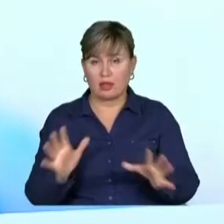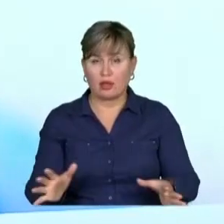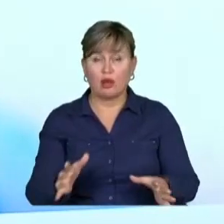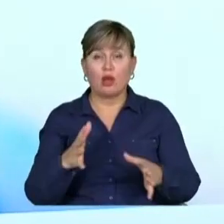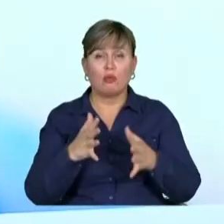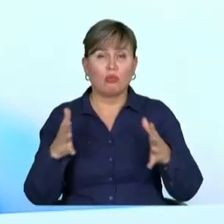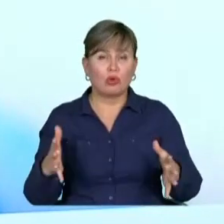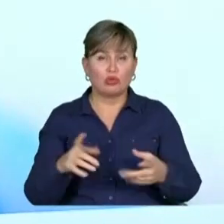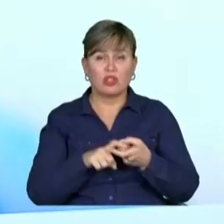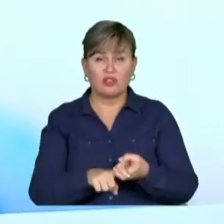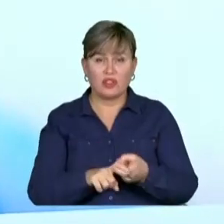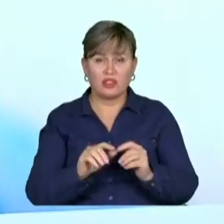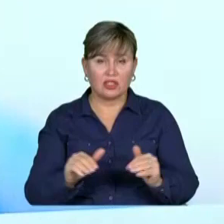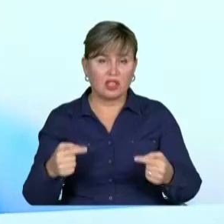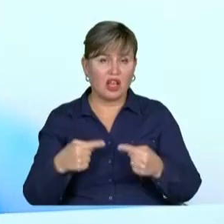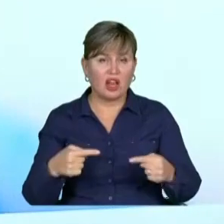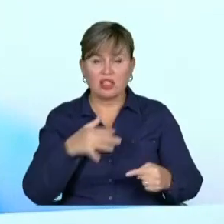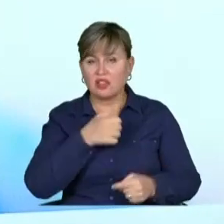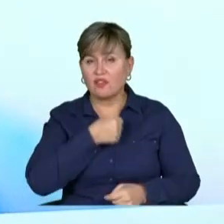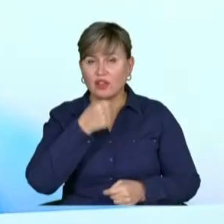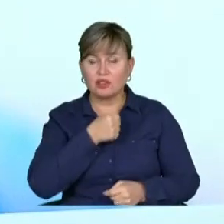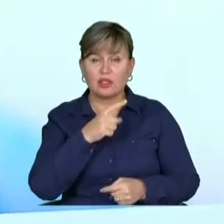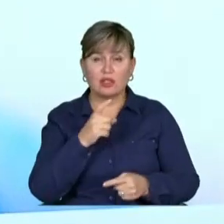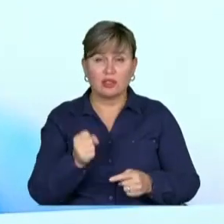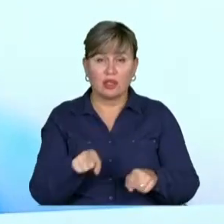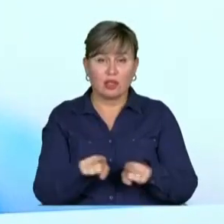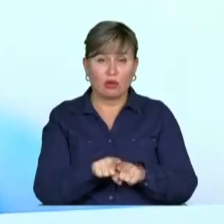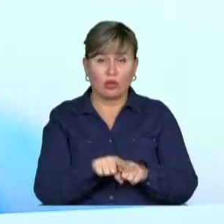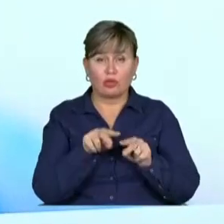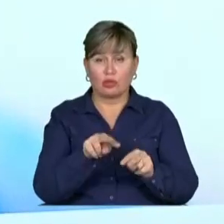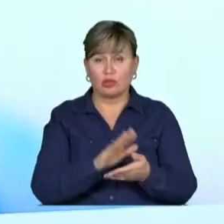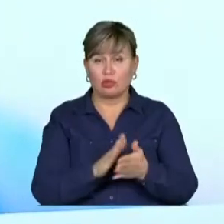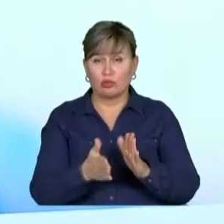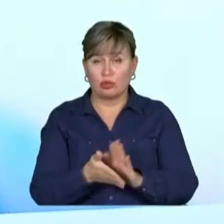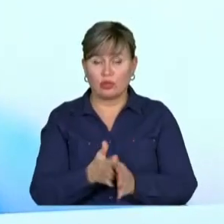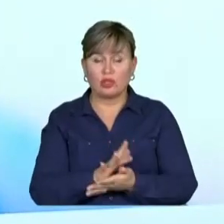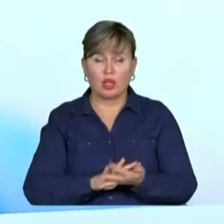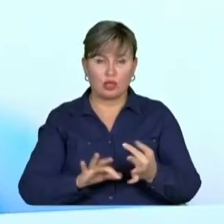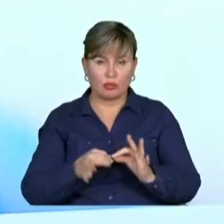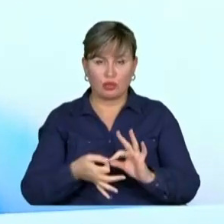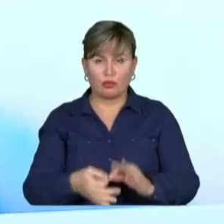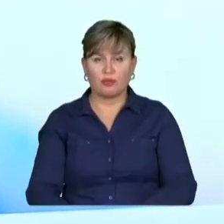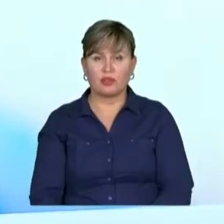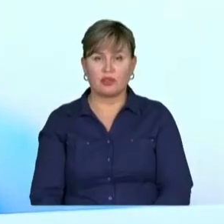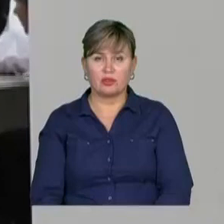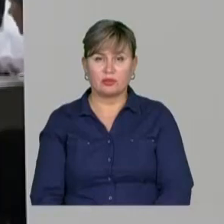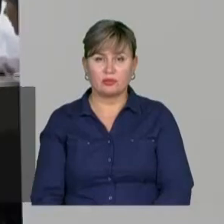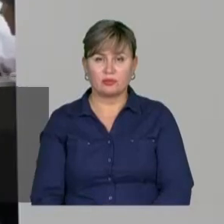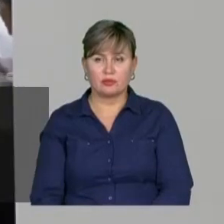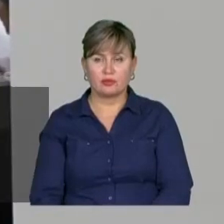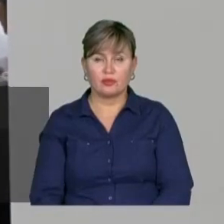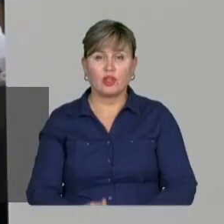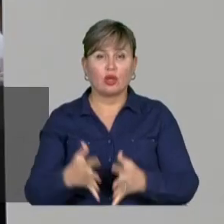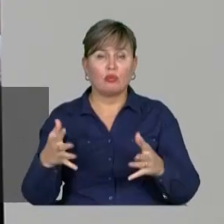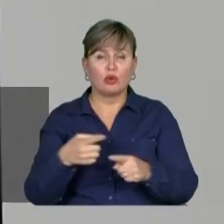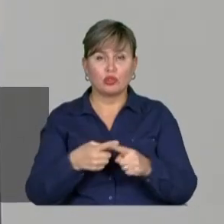Большинство инфицированных – дети разных возрастов. За эпидситуацией в регионе следит Нургуль Алина. Большая